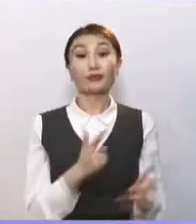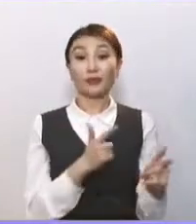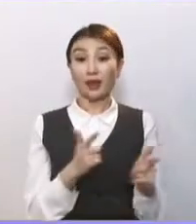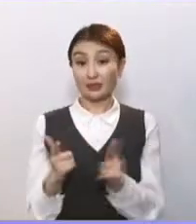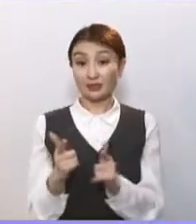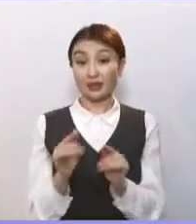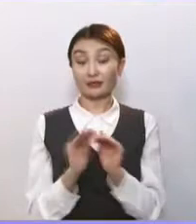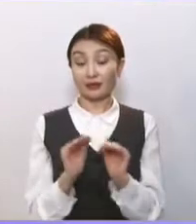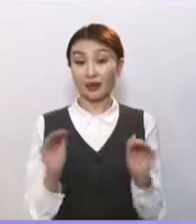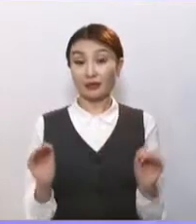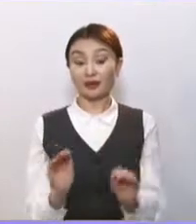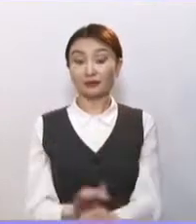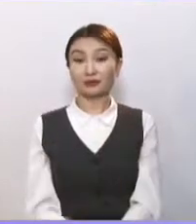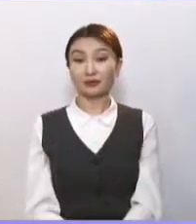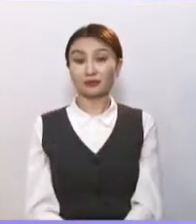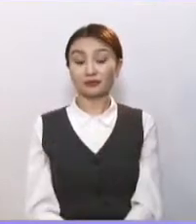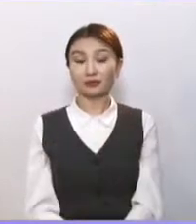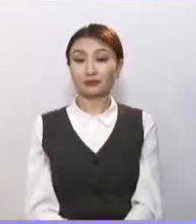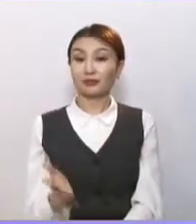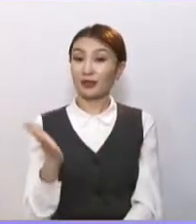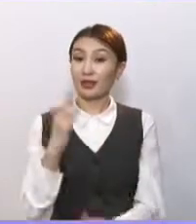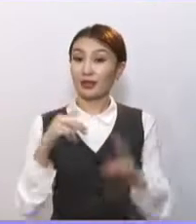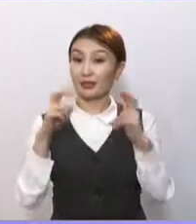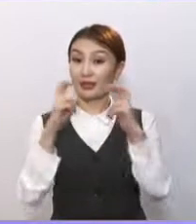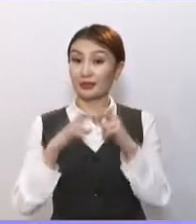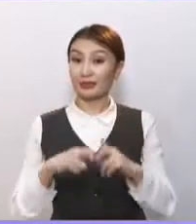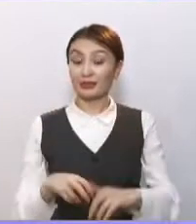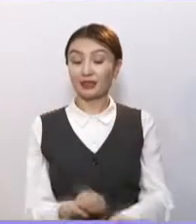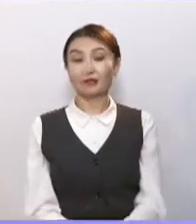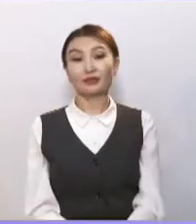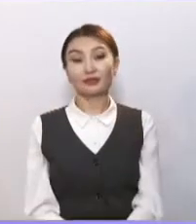Даярсыңарбы балдар? Келгиле текшерели.